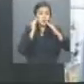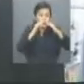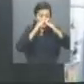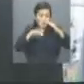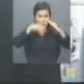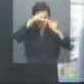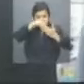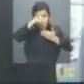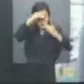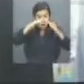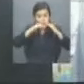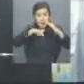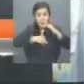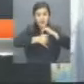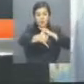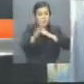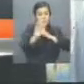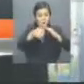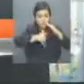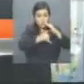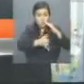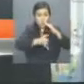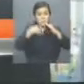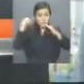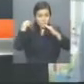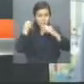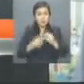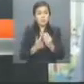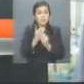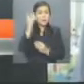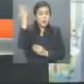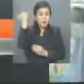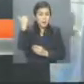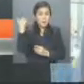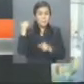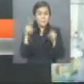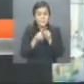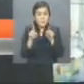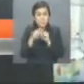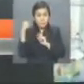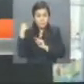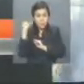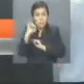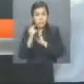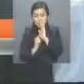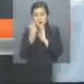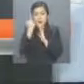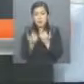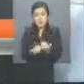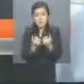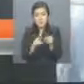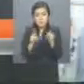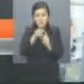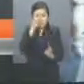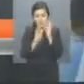เราต้องระวังทุกสัปดาห์ช่วงสัปดาห์ที่ผ่านมาเริ่มขึ้นมากขึ้นเรื่อยๆอาทิตย์นี้วันจันทร์วันแรกก็จะมีผู้ป่วยมากขึ้นแต่ละสั